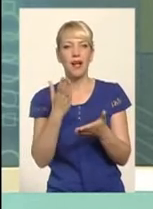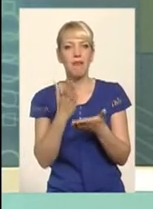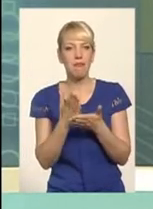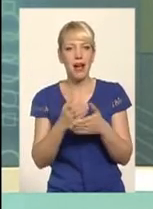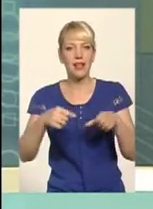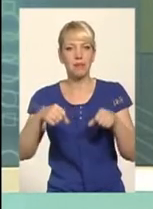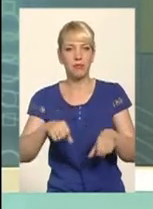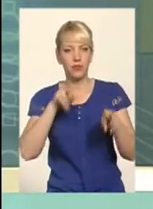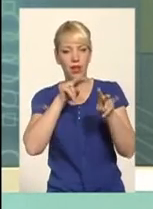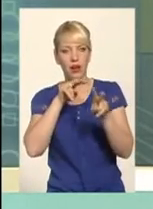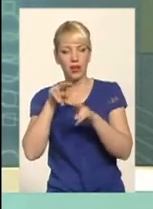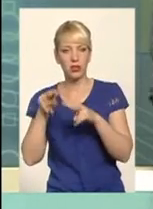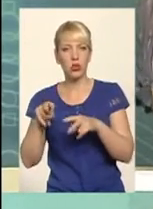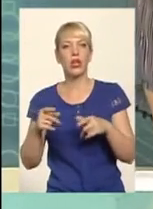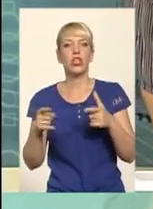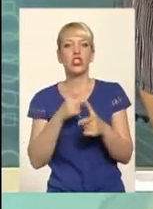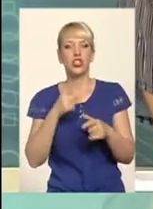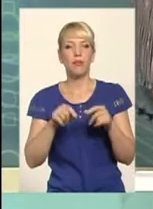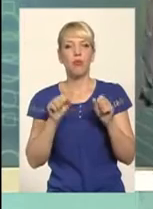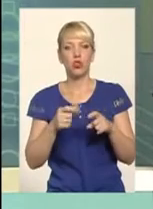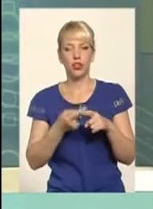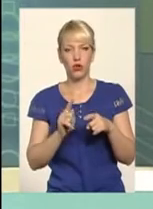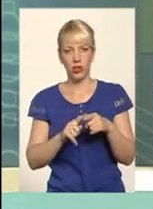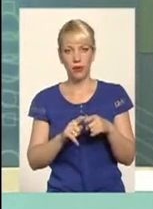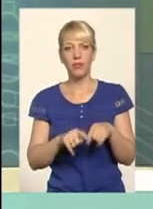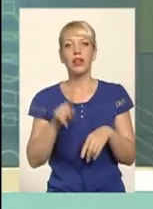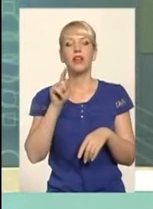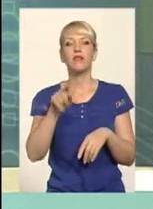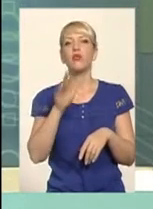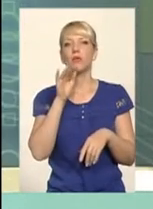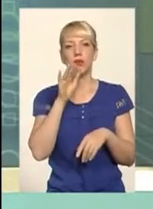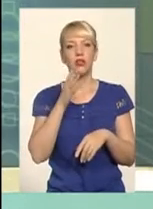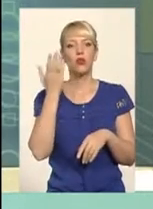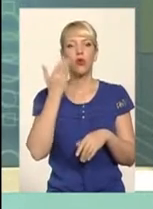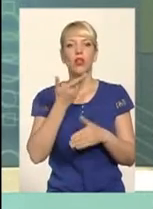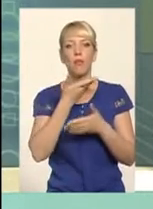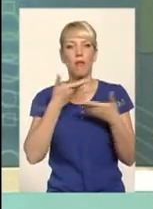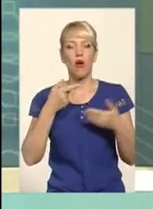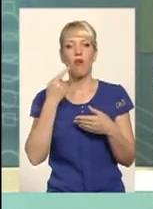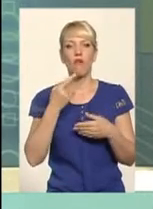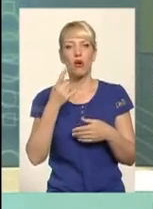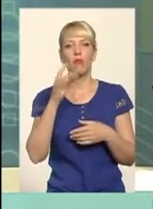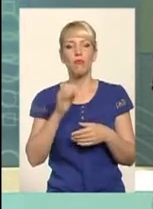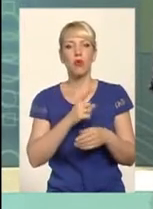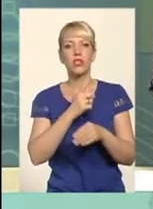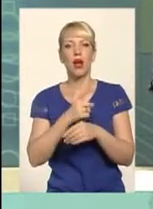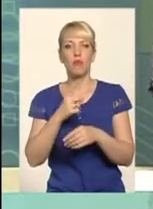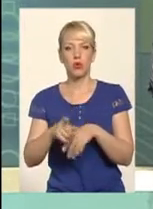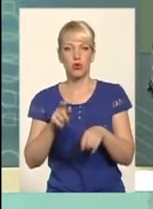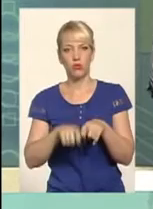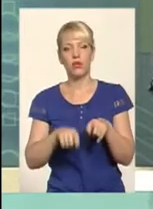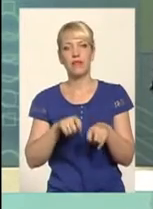суті, чи може вона, і в той період, коли ми зараз говоримо про відміну, про заборону перевірок, чи може